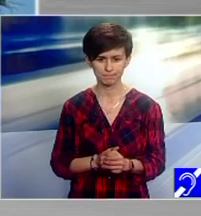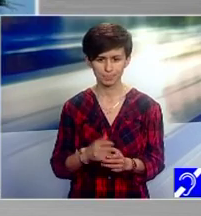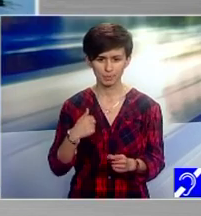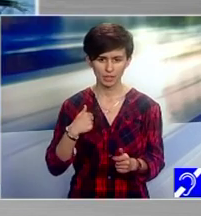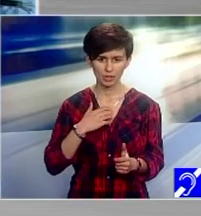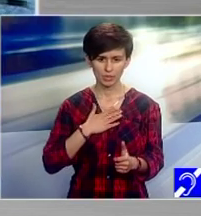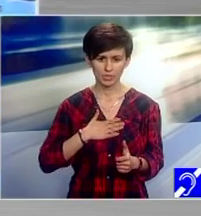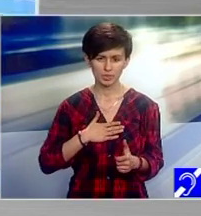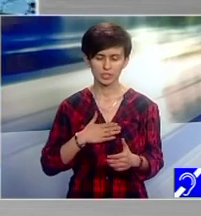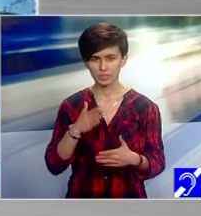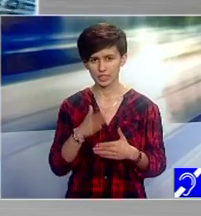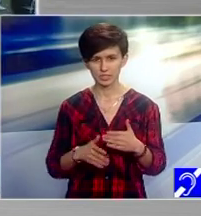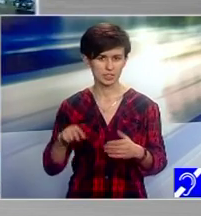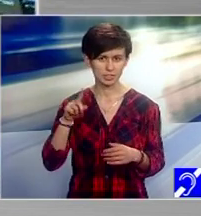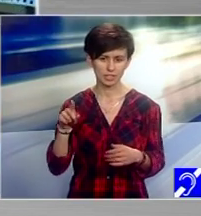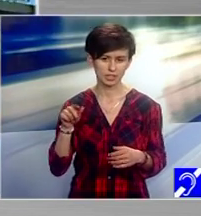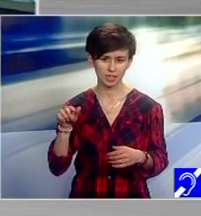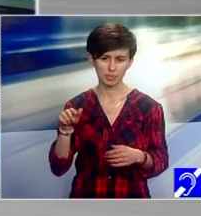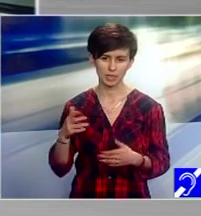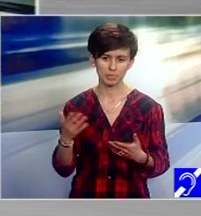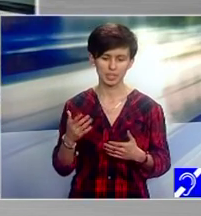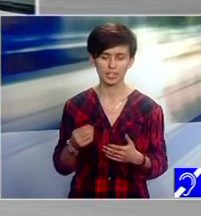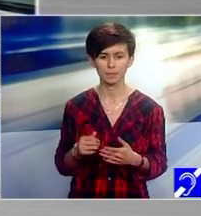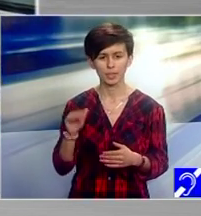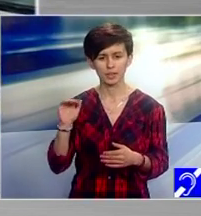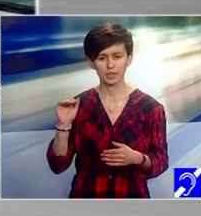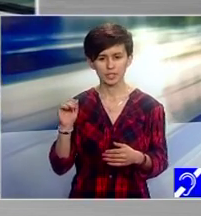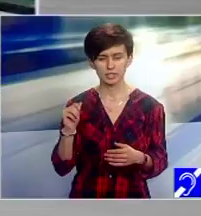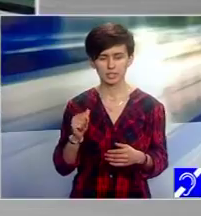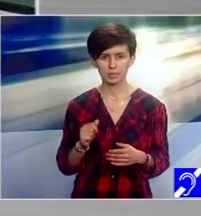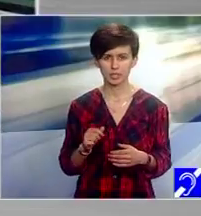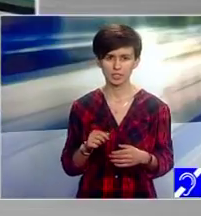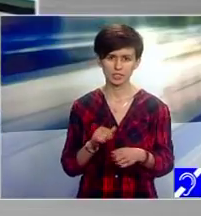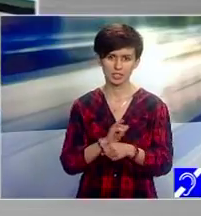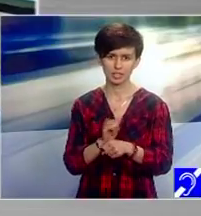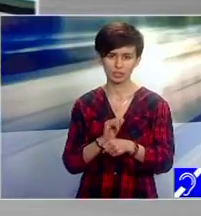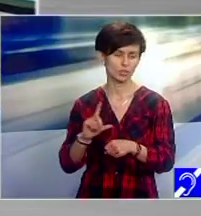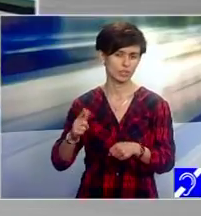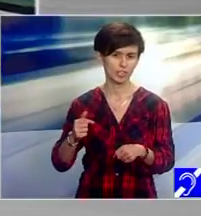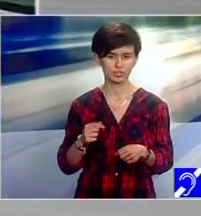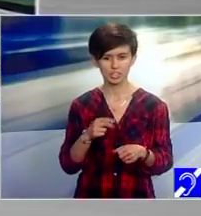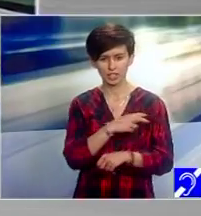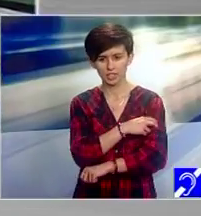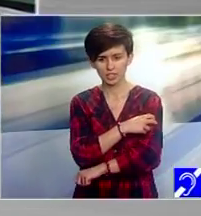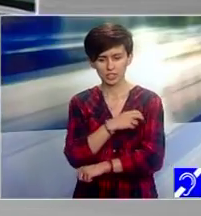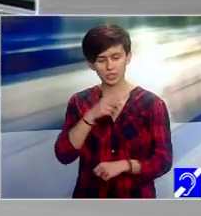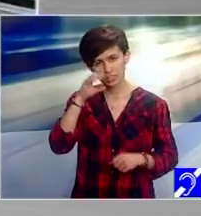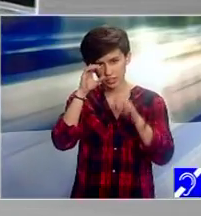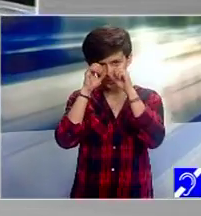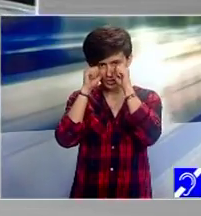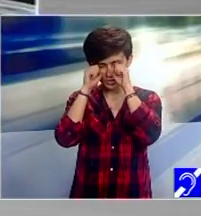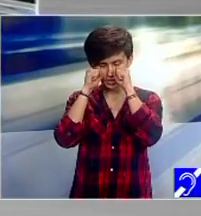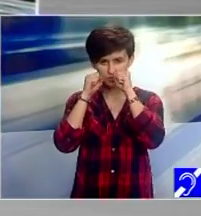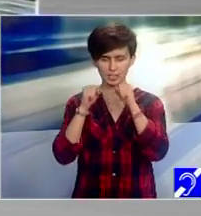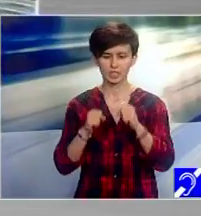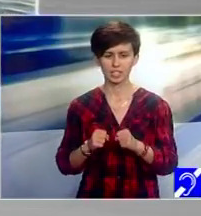finalizez întrebarea pe care am adresat-o puțin mai devreme domnului director adjunct Silviu Vanda de la Liceul Special pentru Deficienți de Vedere din Cluj-Napoca. Până la